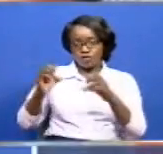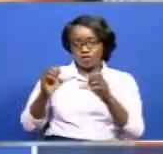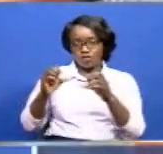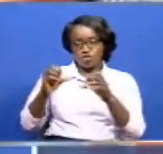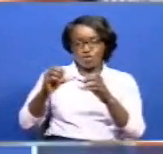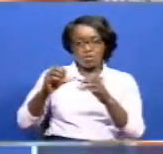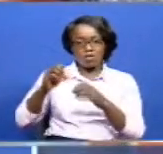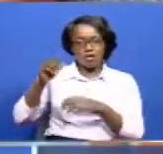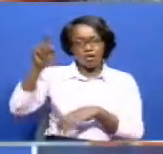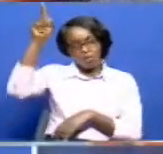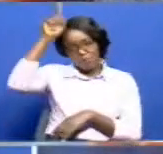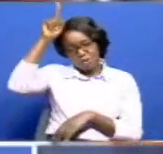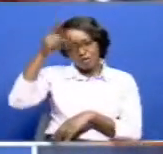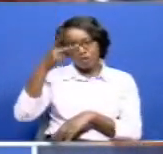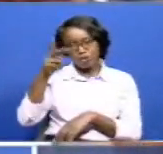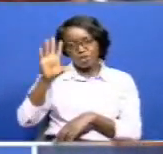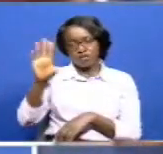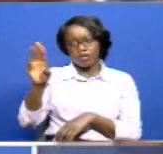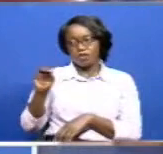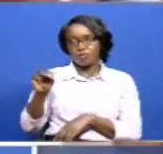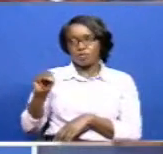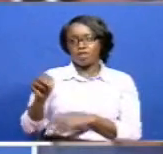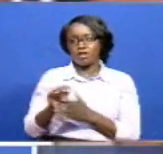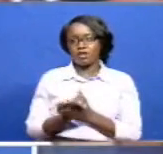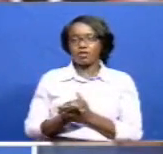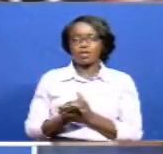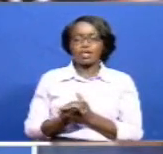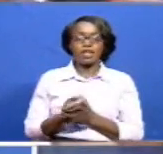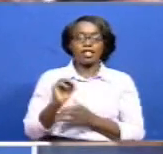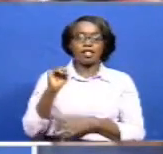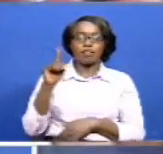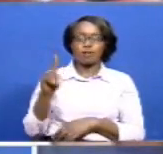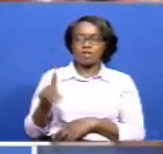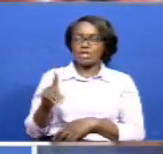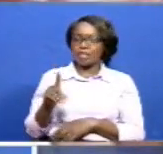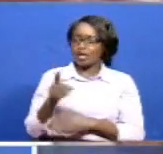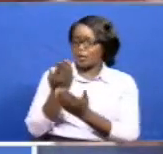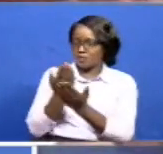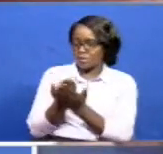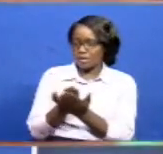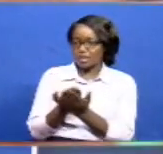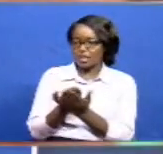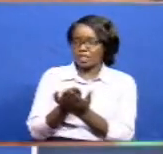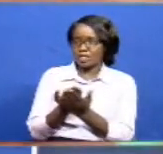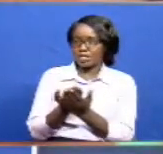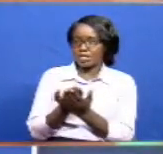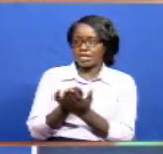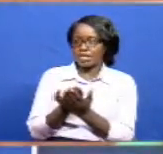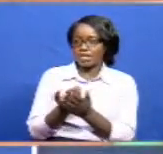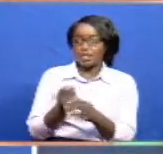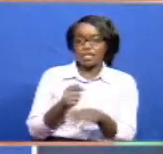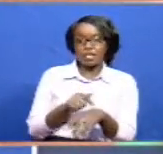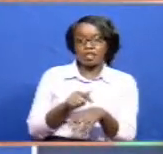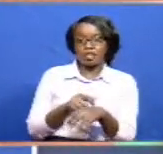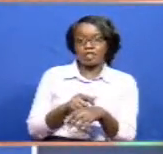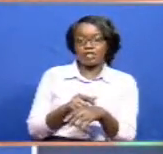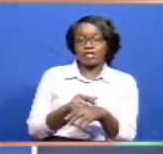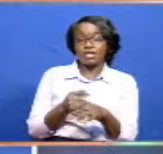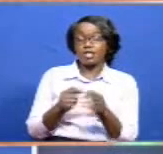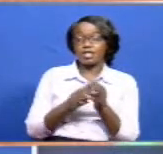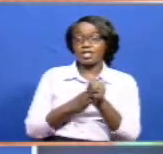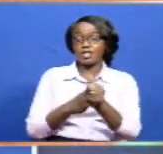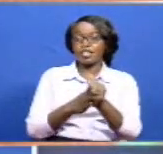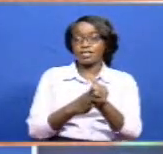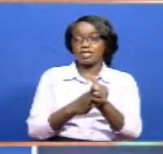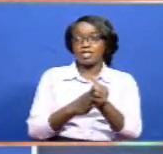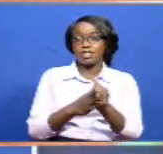shilingi milioni 25. Na bwana MD, nilikuwa nimekuomba ile wakati nitembea. Dr. Bilal aliongoza ujumbe